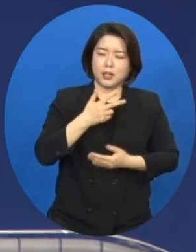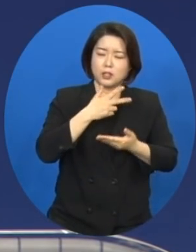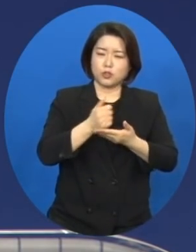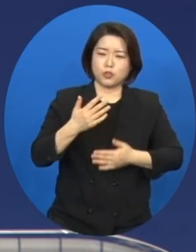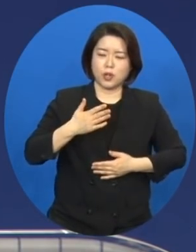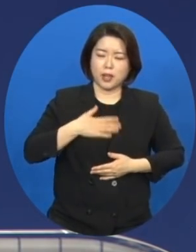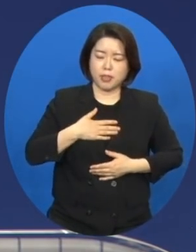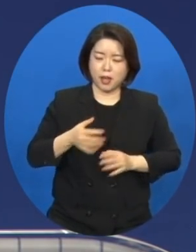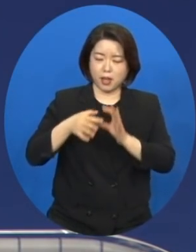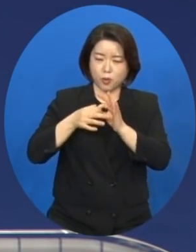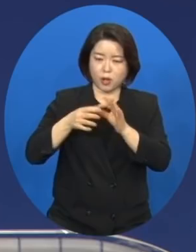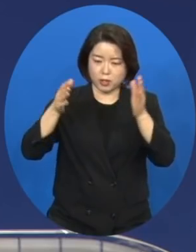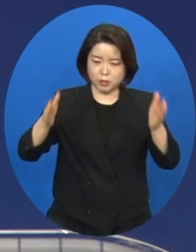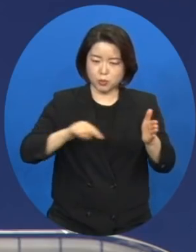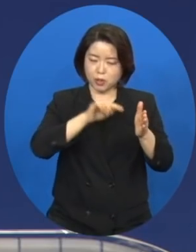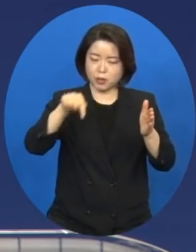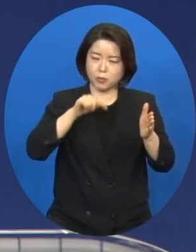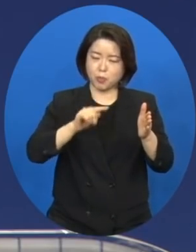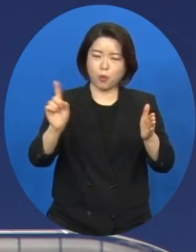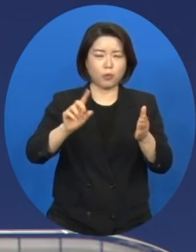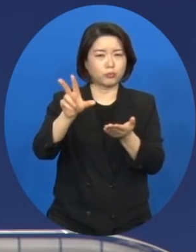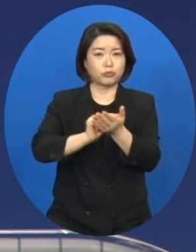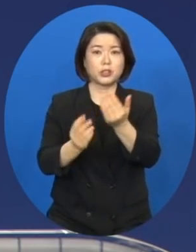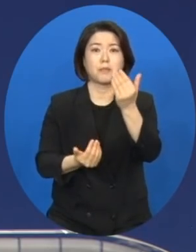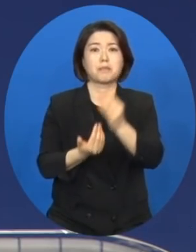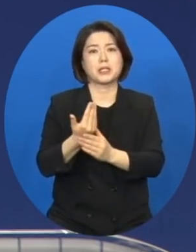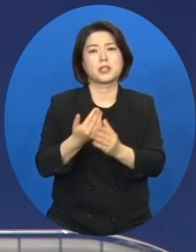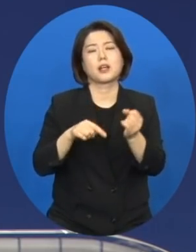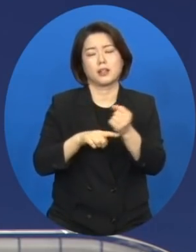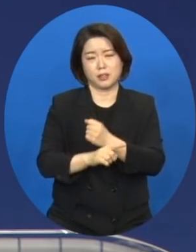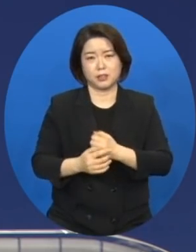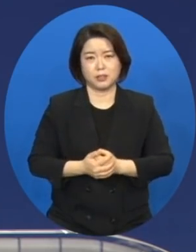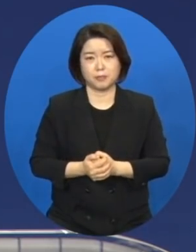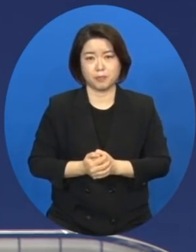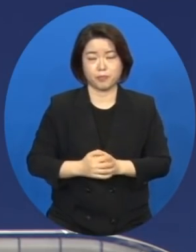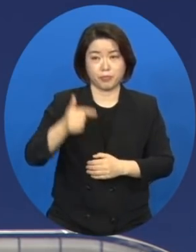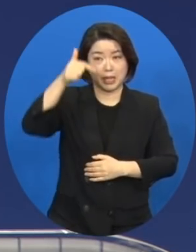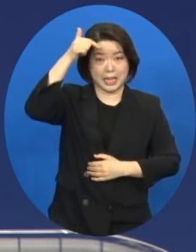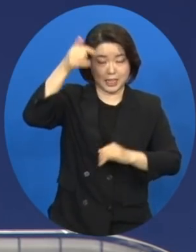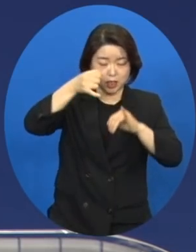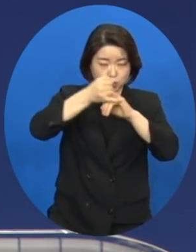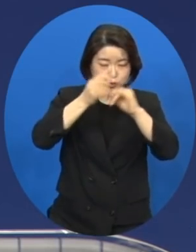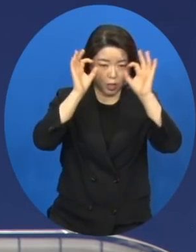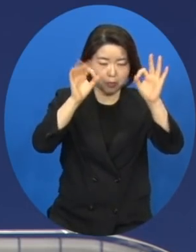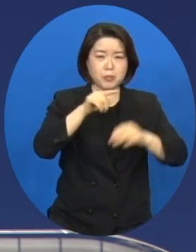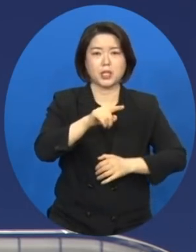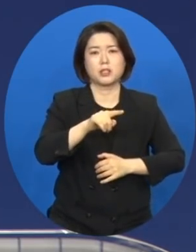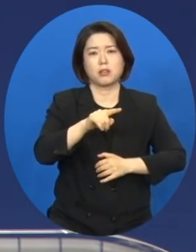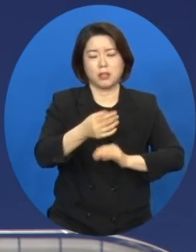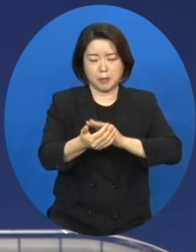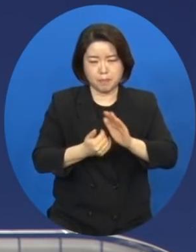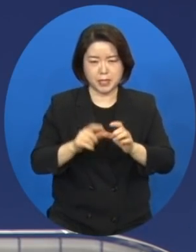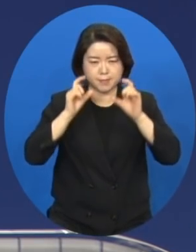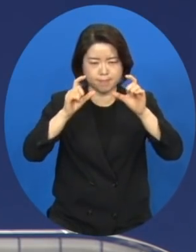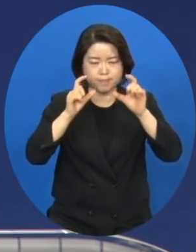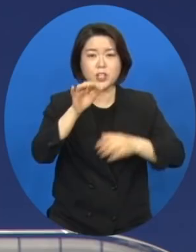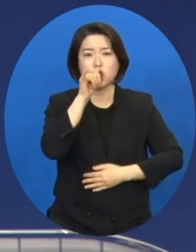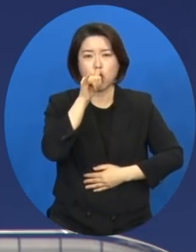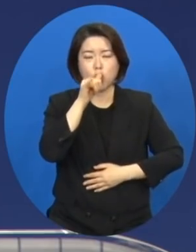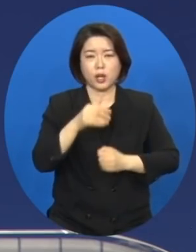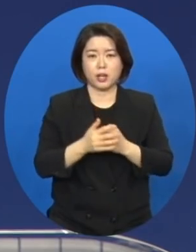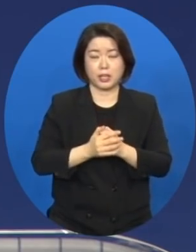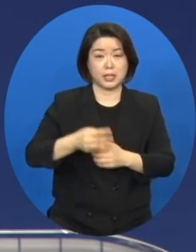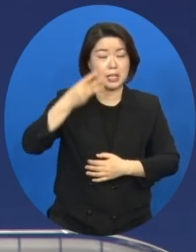것을 보여주는 겁니다. 구약 성경에 보면요, 이런 경고들이 계속 있어 왔어요. 예를 들어서 예레미야